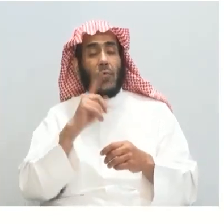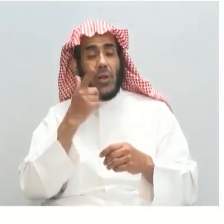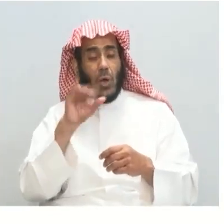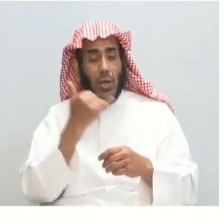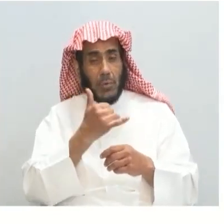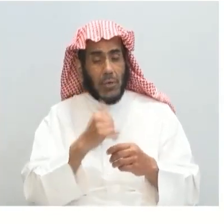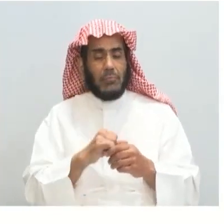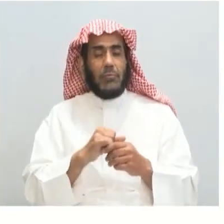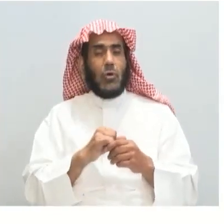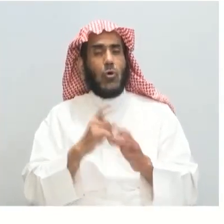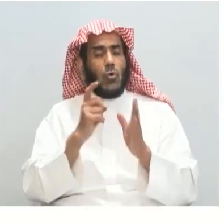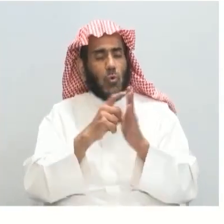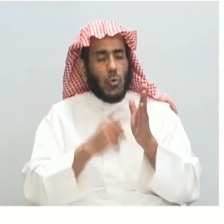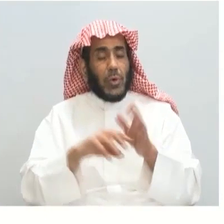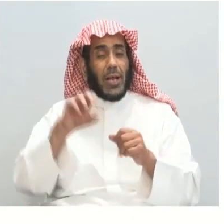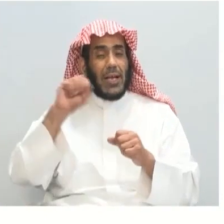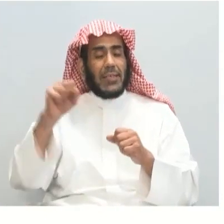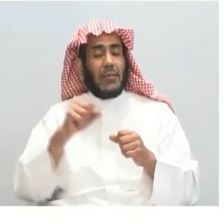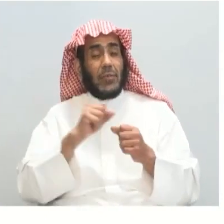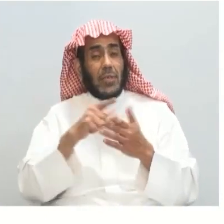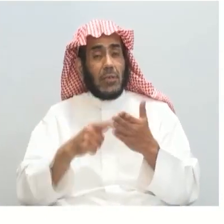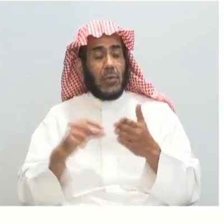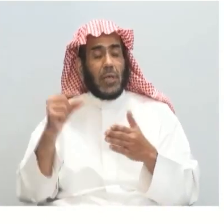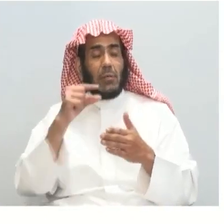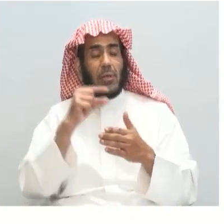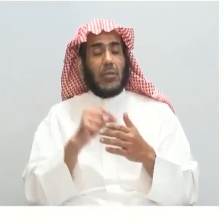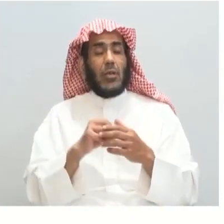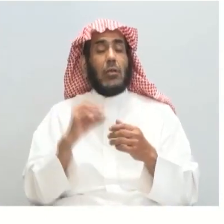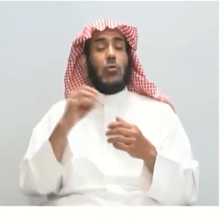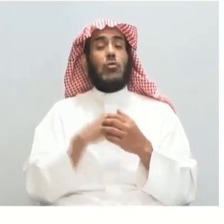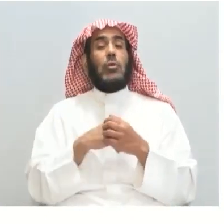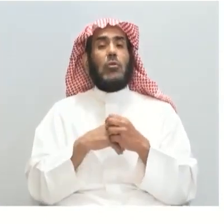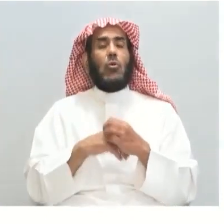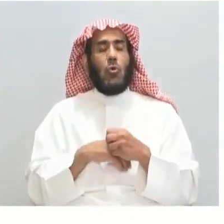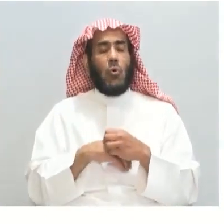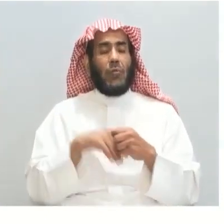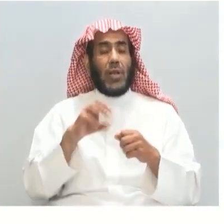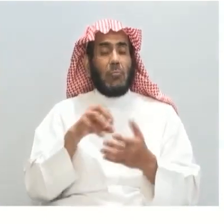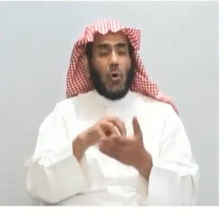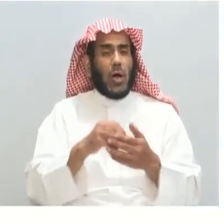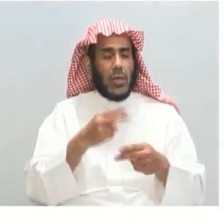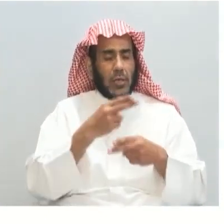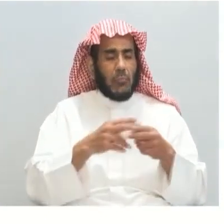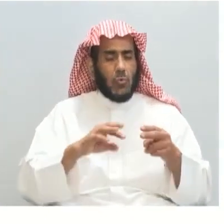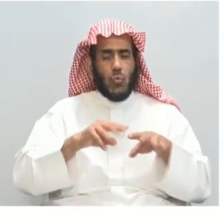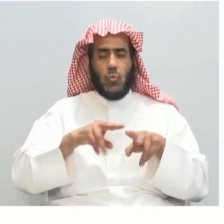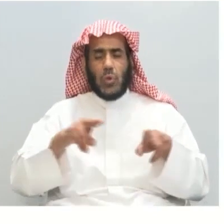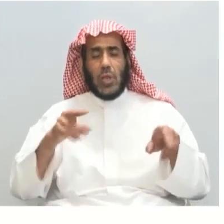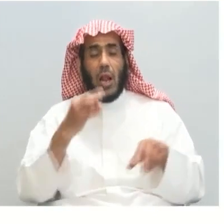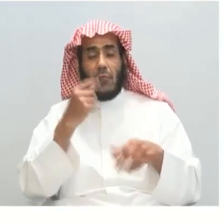العربيه نظم خاصه لترتيب الكلمات وتركيب الجمل وفيها المواقع الاعرابيه المتعدده